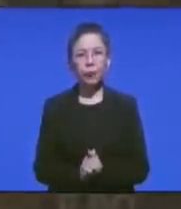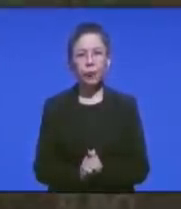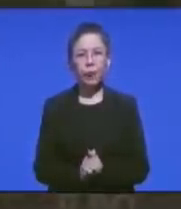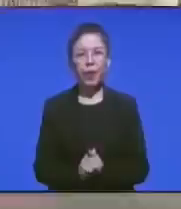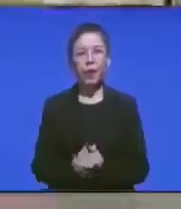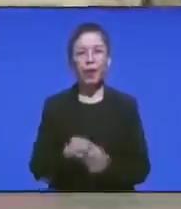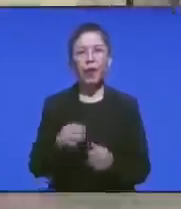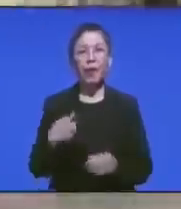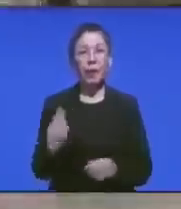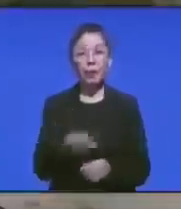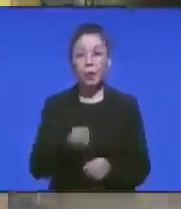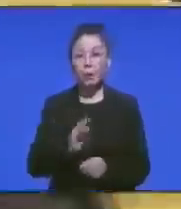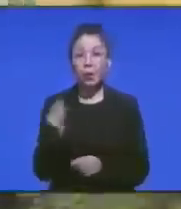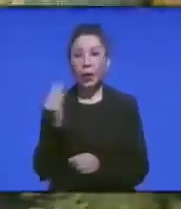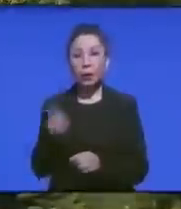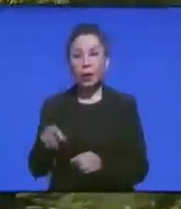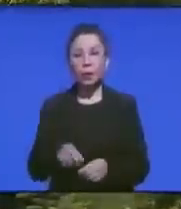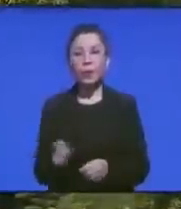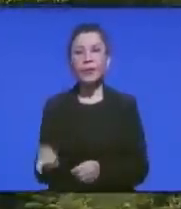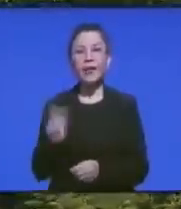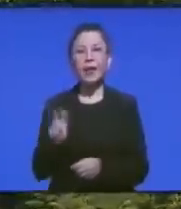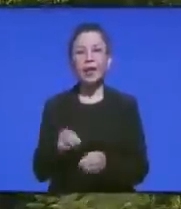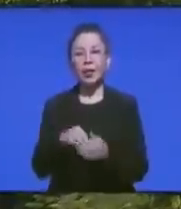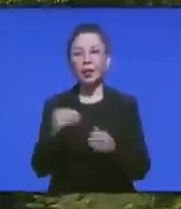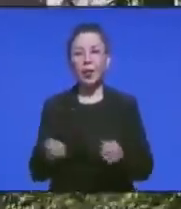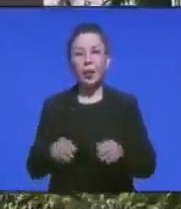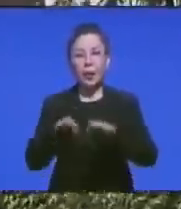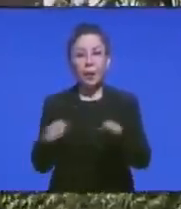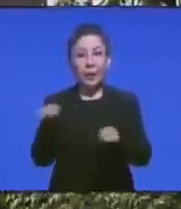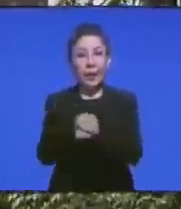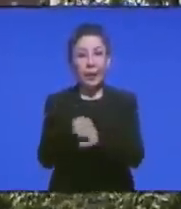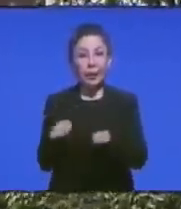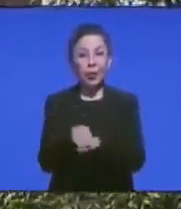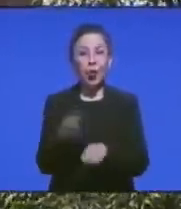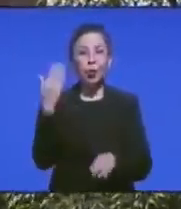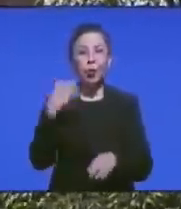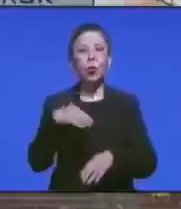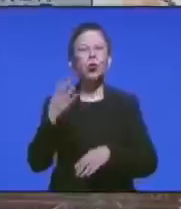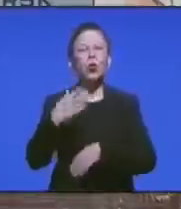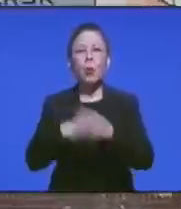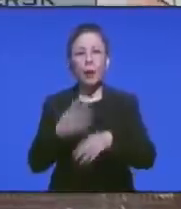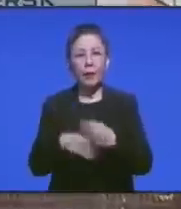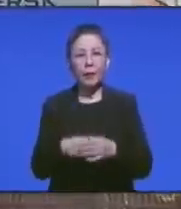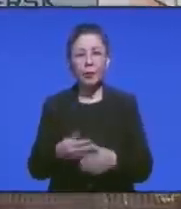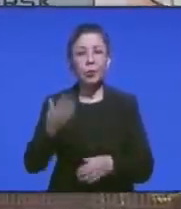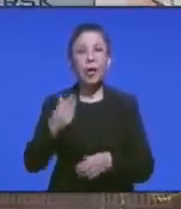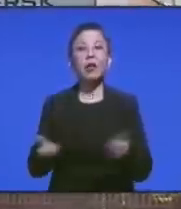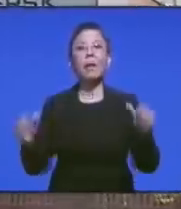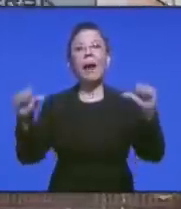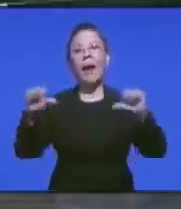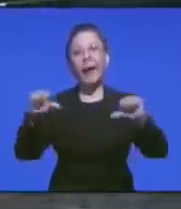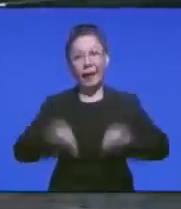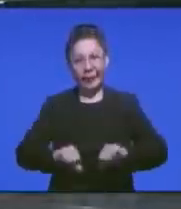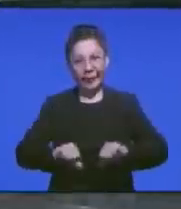Kami melanjutkan perjalanan ke sebuah kawasan penyewaan dan loading peti kemas yang dulunya adalah sebuah pabrik yang telah pailit.